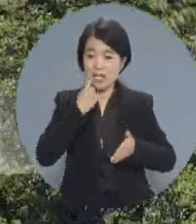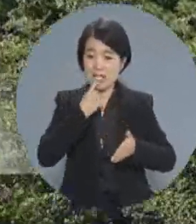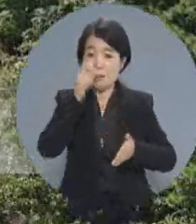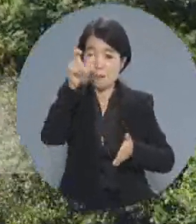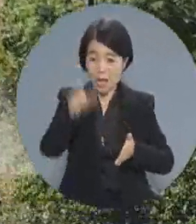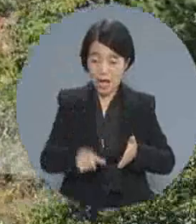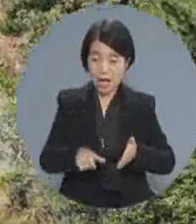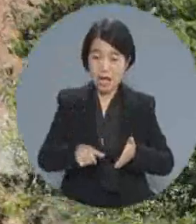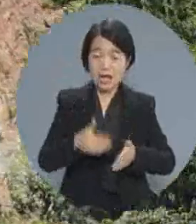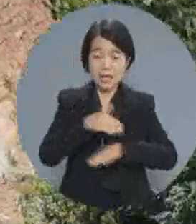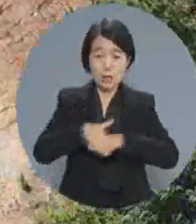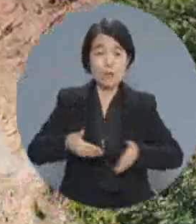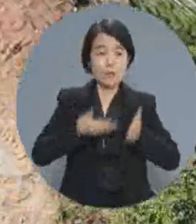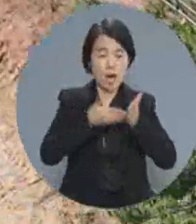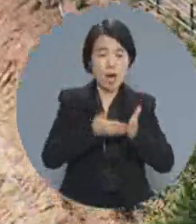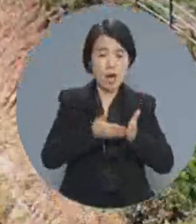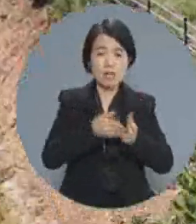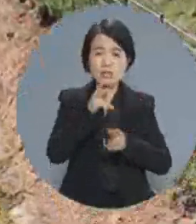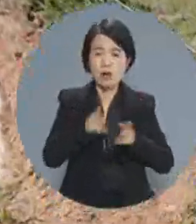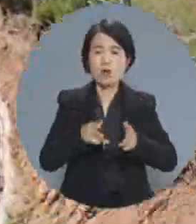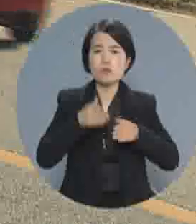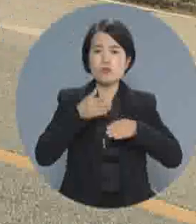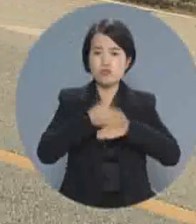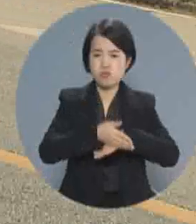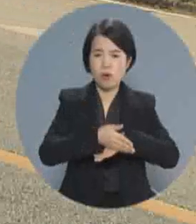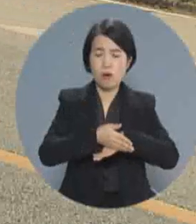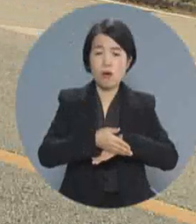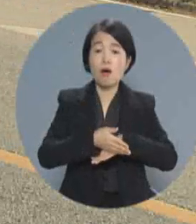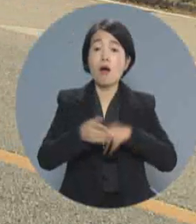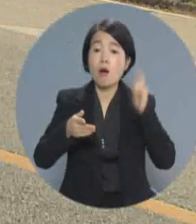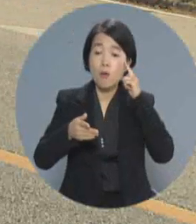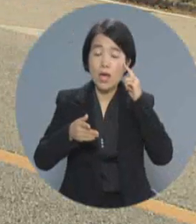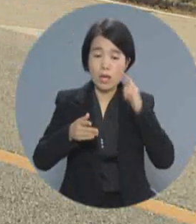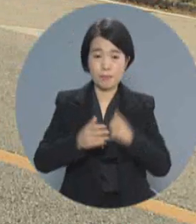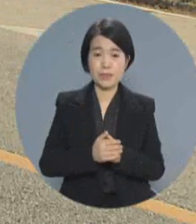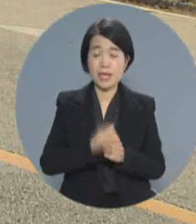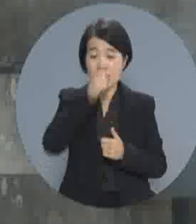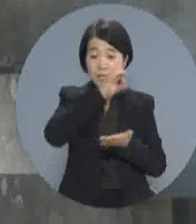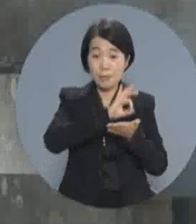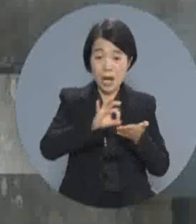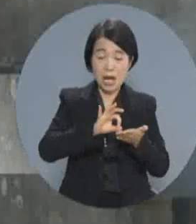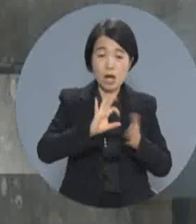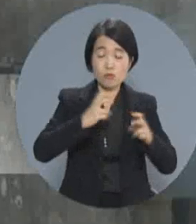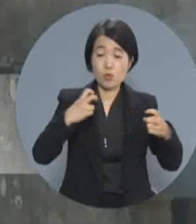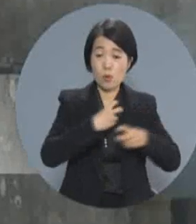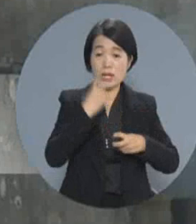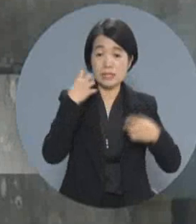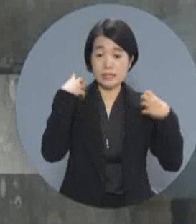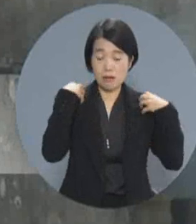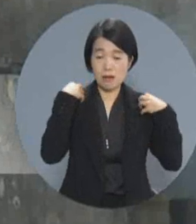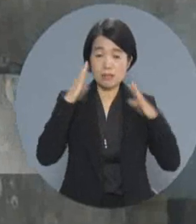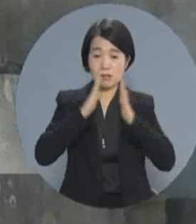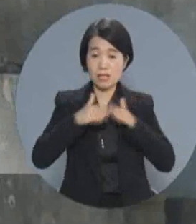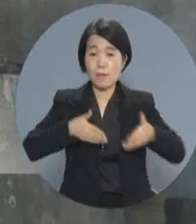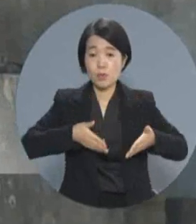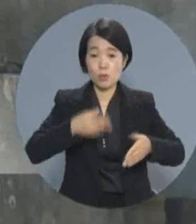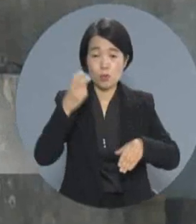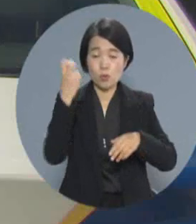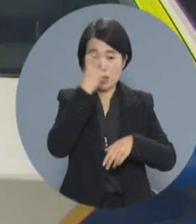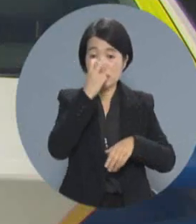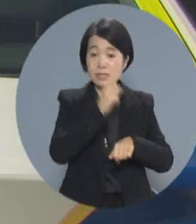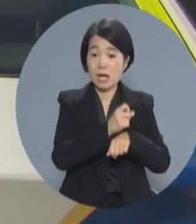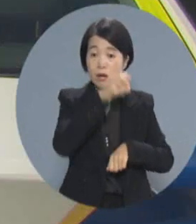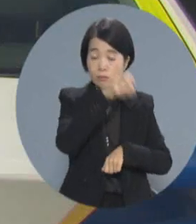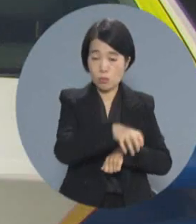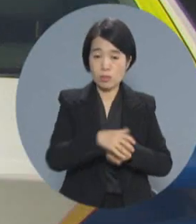계획은 나왔지만 사업 추진은 지지부진합니다. 국도를 관리하고 예산을 쓰는 곳은 국토관리청과 전라남도